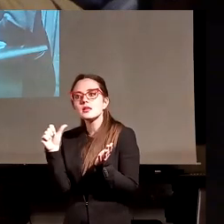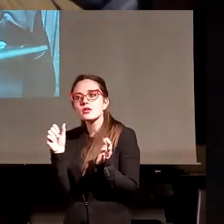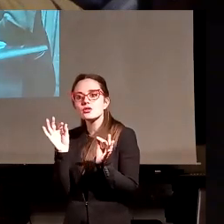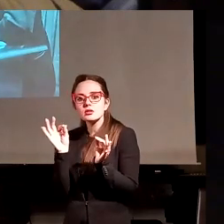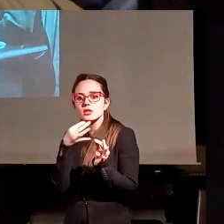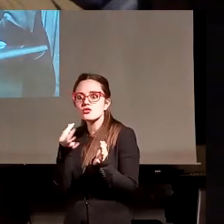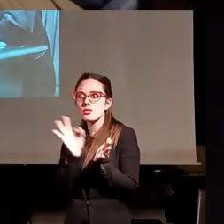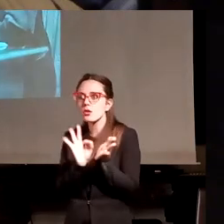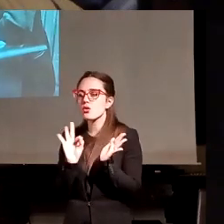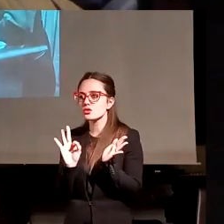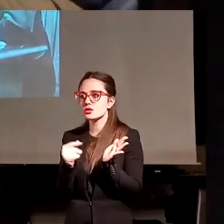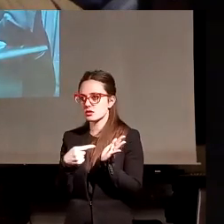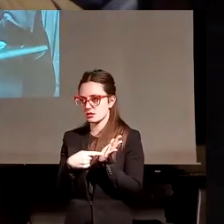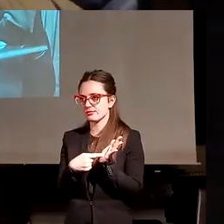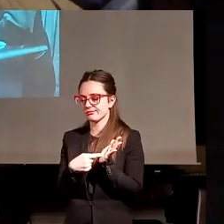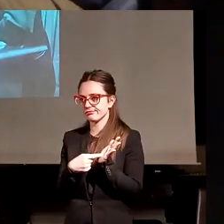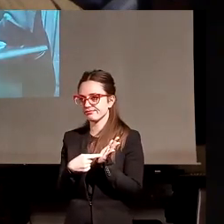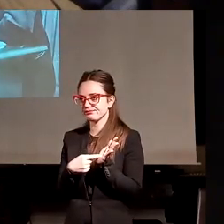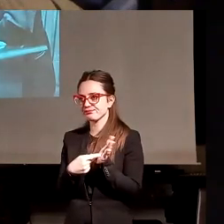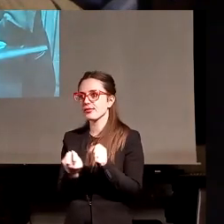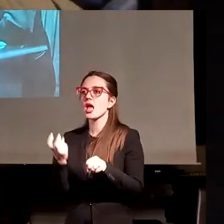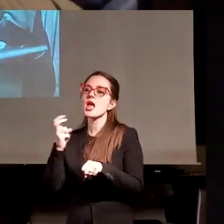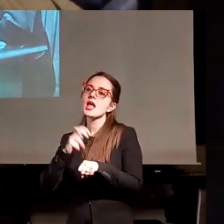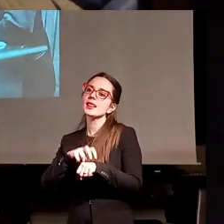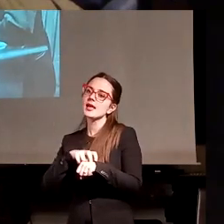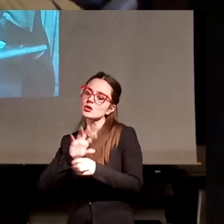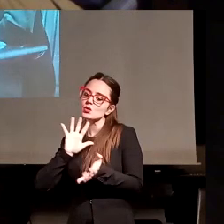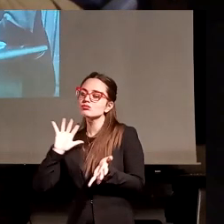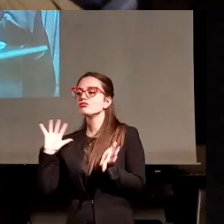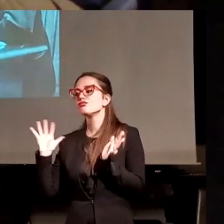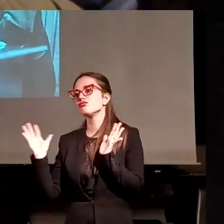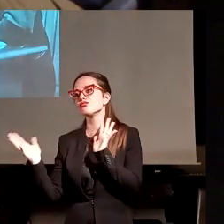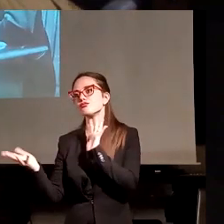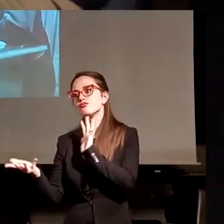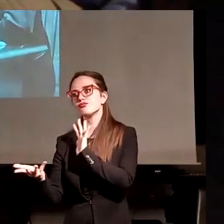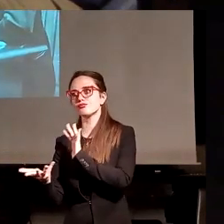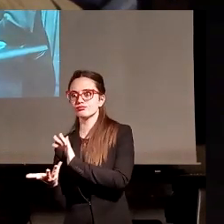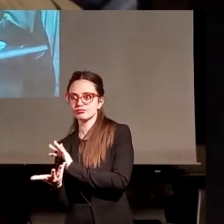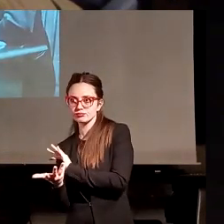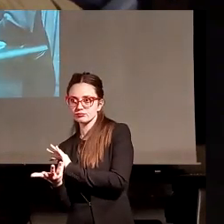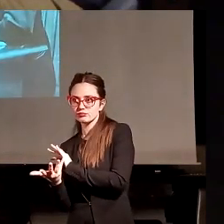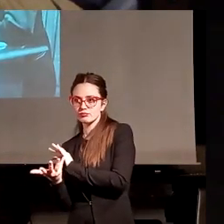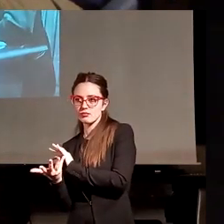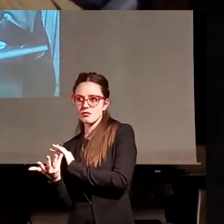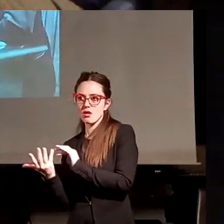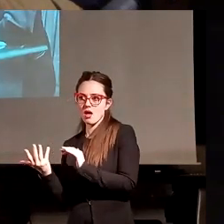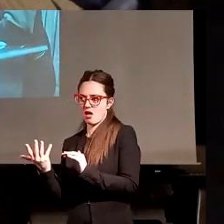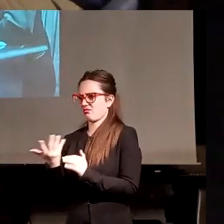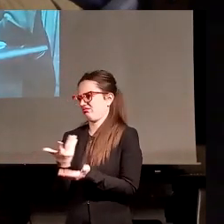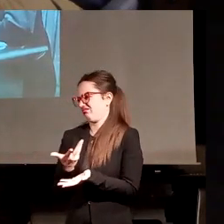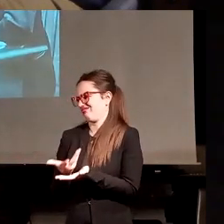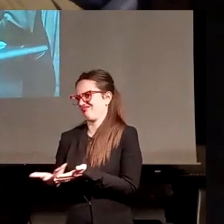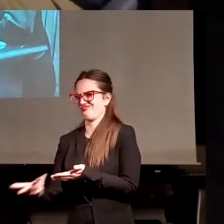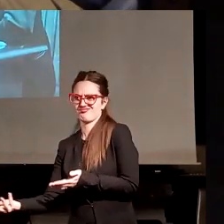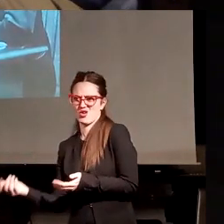ma il dottore che si trasforma nel contrario dell'uomo civile cioè una sorta